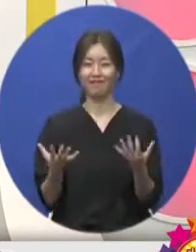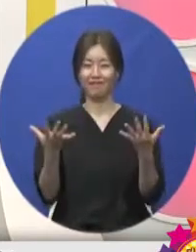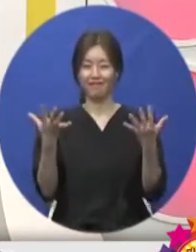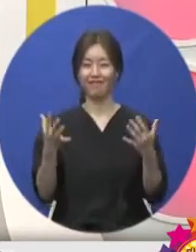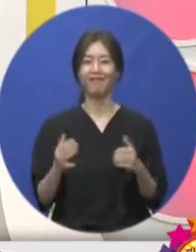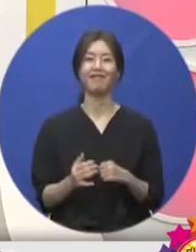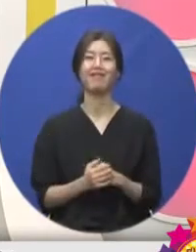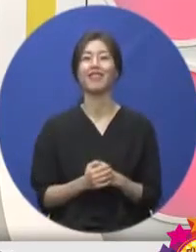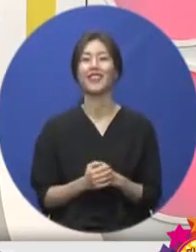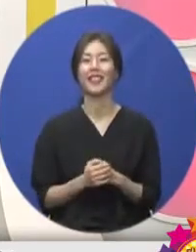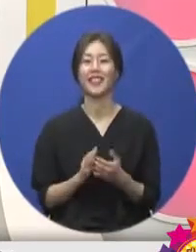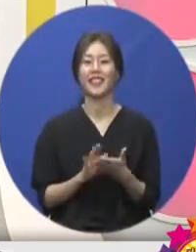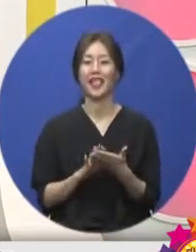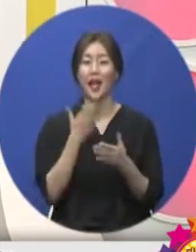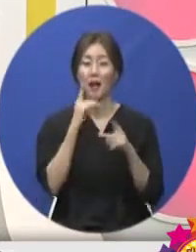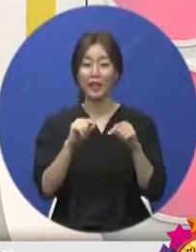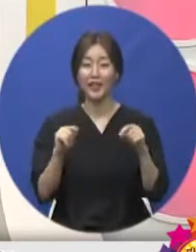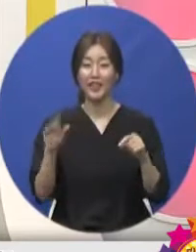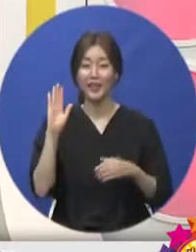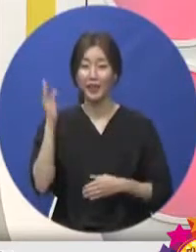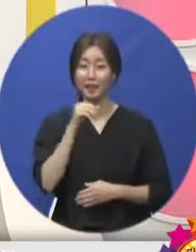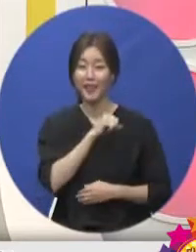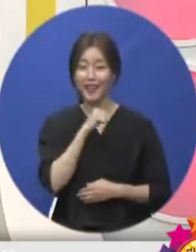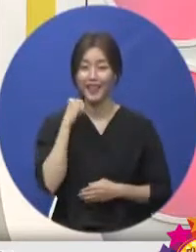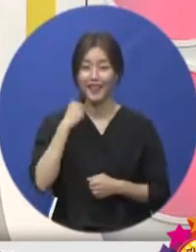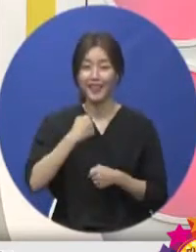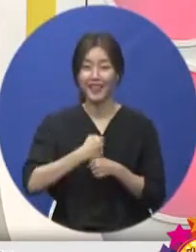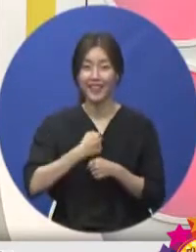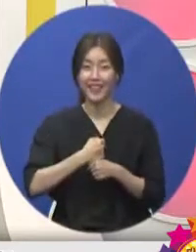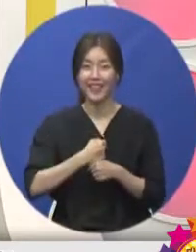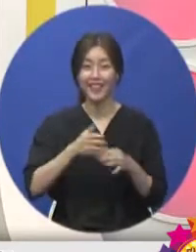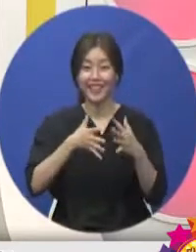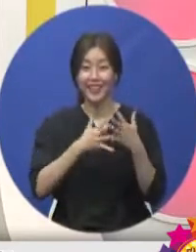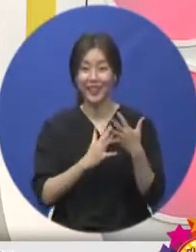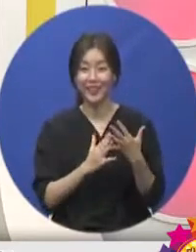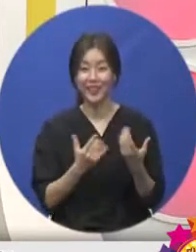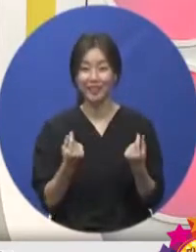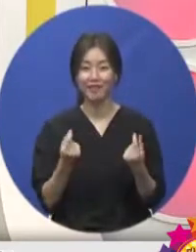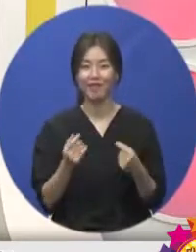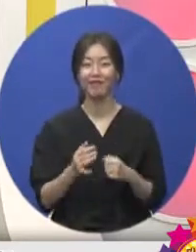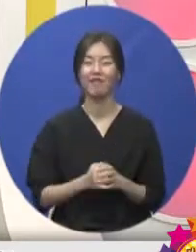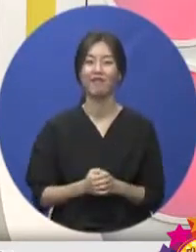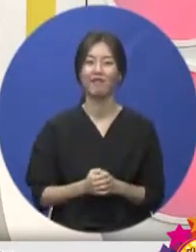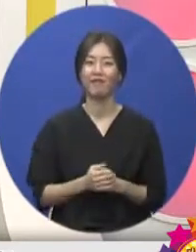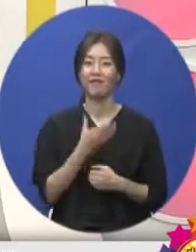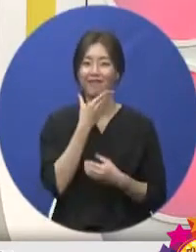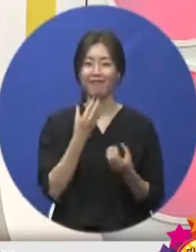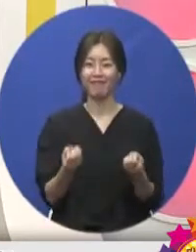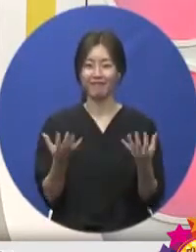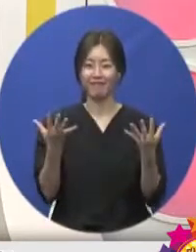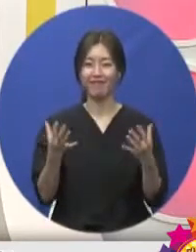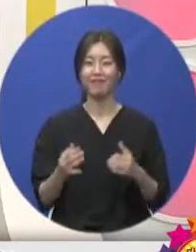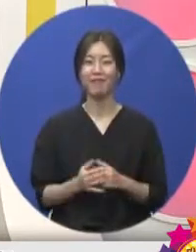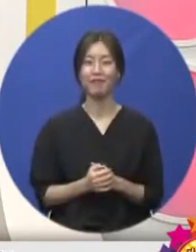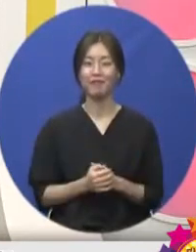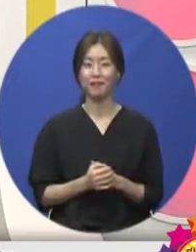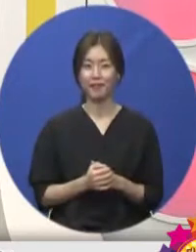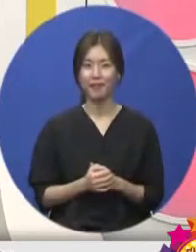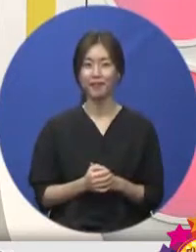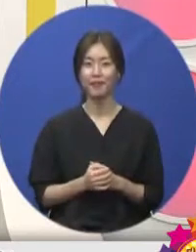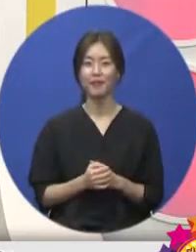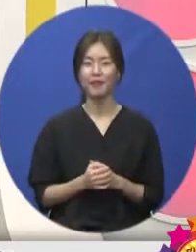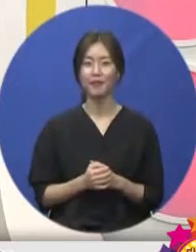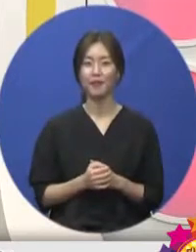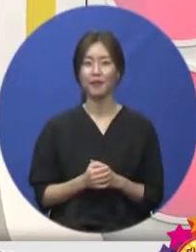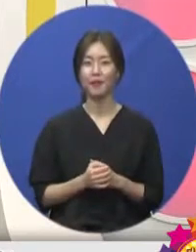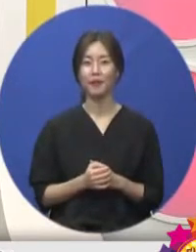유광수님이시구나. 축하드립니다. 한창 요즘에 맛있게 해서 영수증. 영수증을 써주실 네. 거야. 축하드립니다. 축하드립니다. 유광수님.